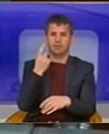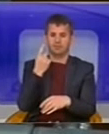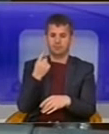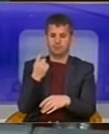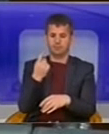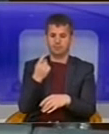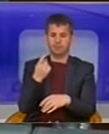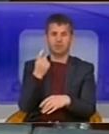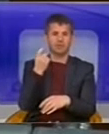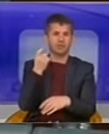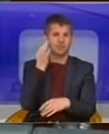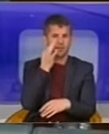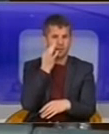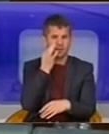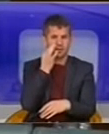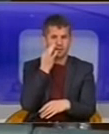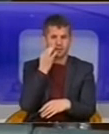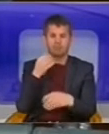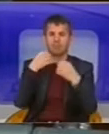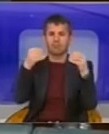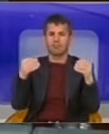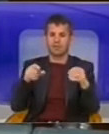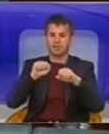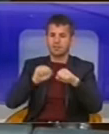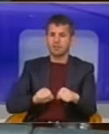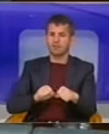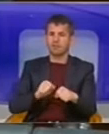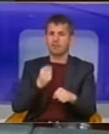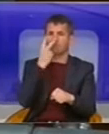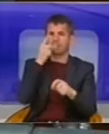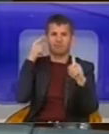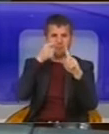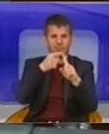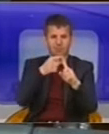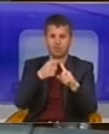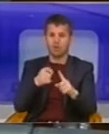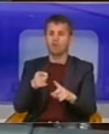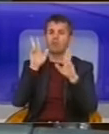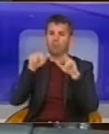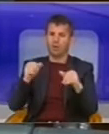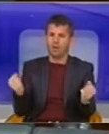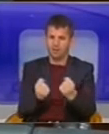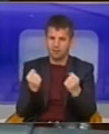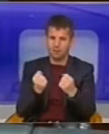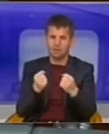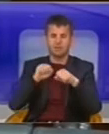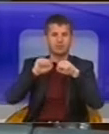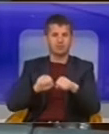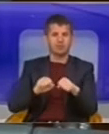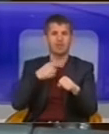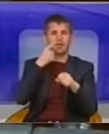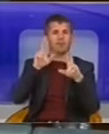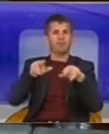këti mandati, janë frazat si qeveria synon, qeveria do të angazhohet, qeveria